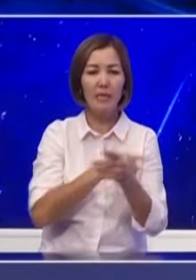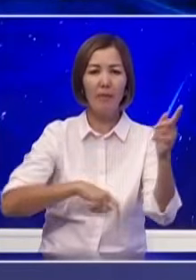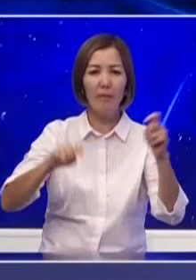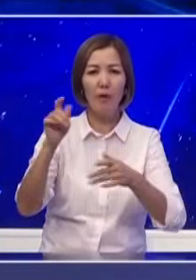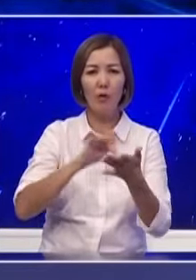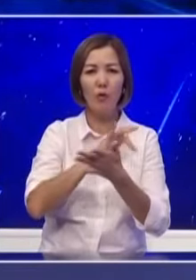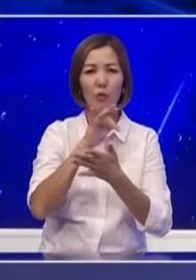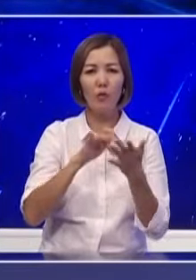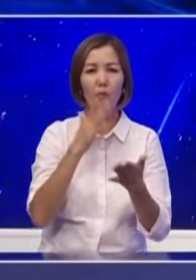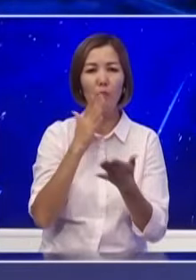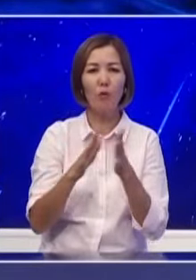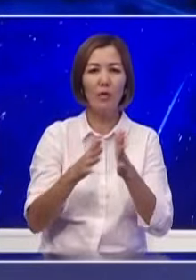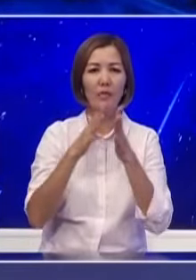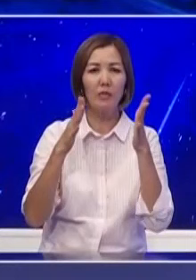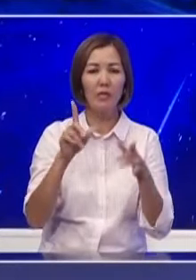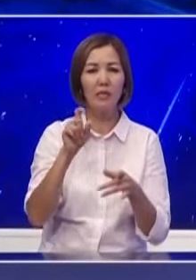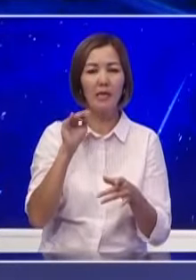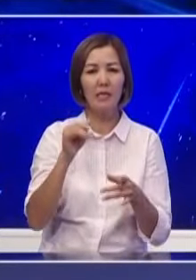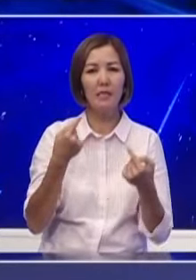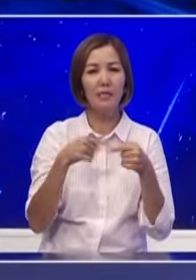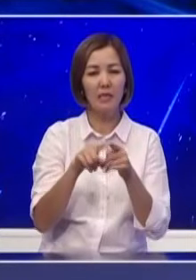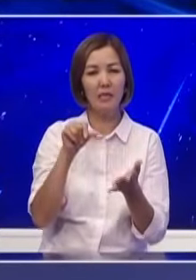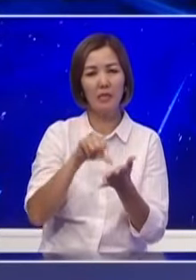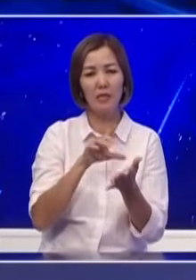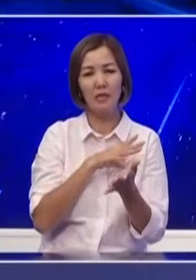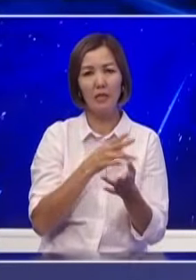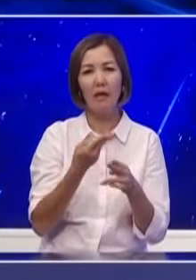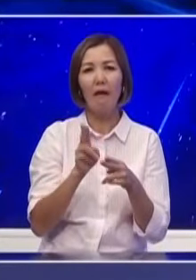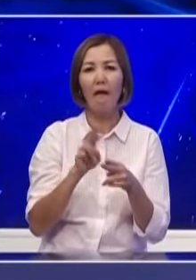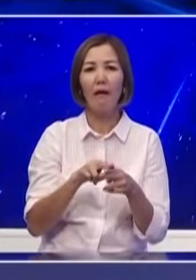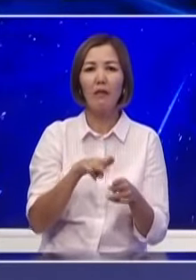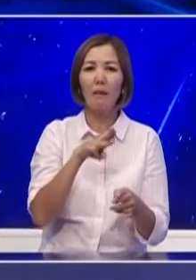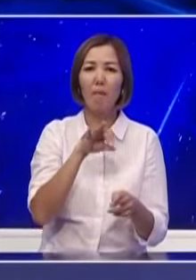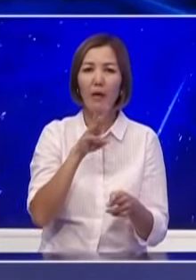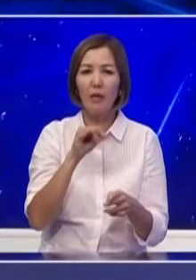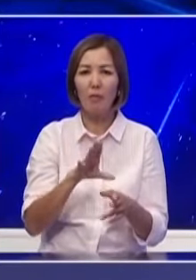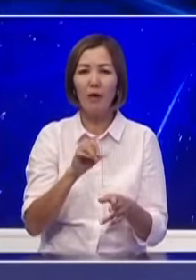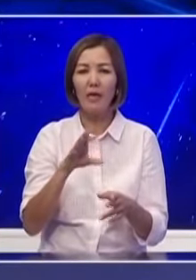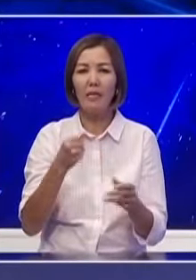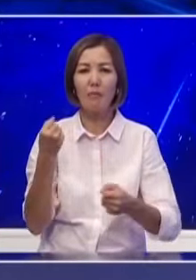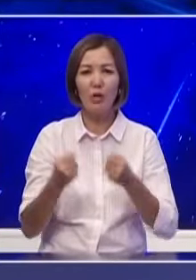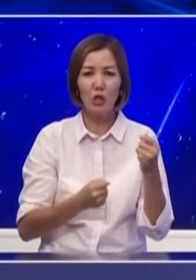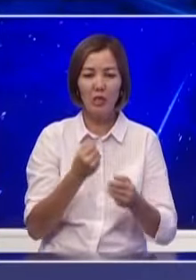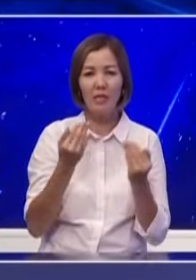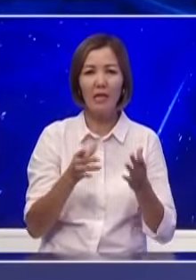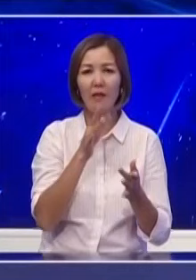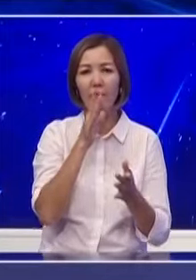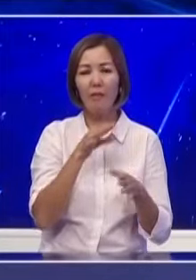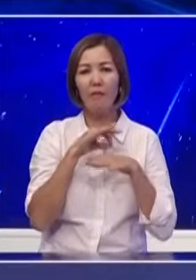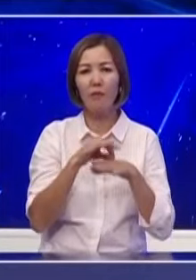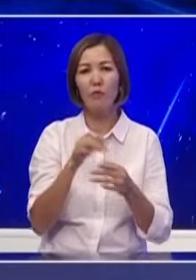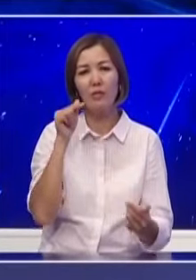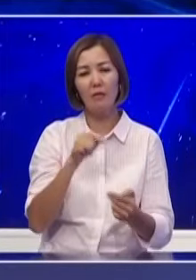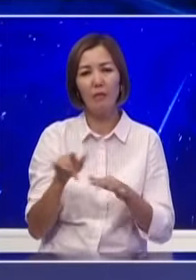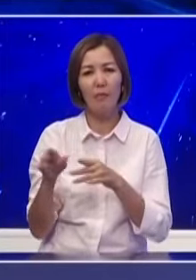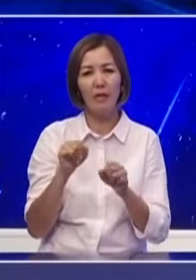по городу задействовано более 100 единиц техники. Это мотопомпы и АЭС-машины. На данный момент ведутся